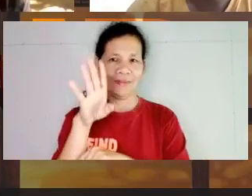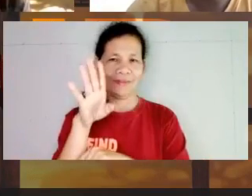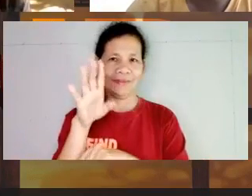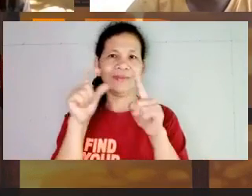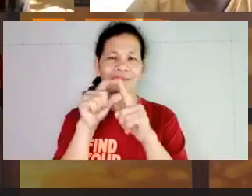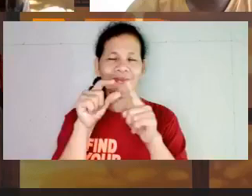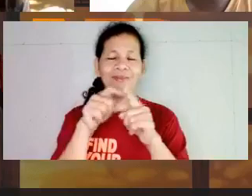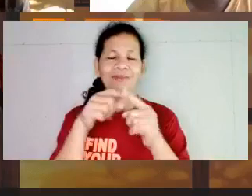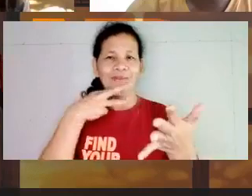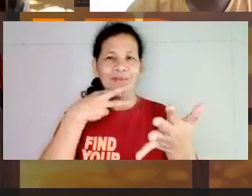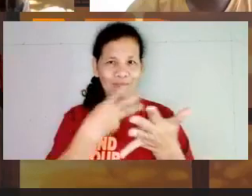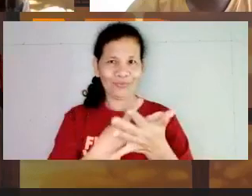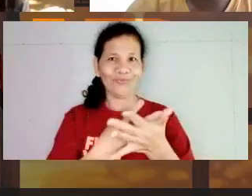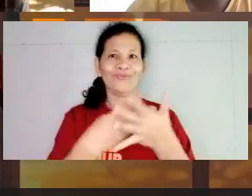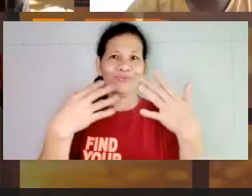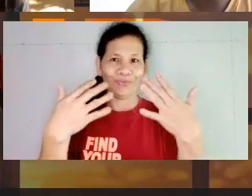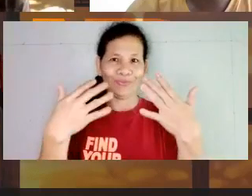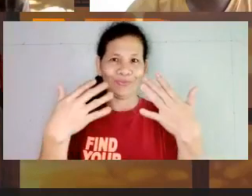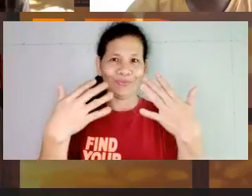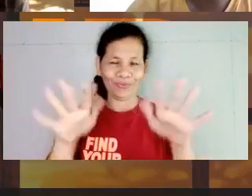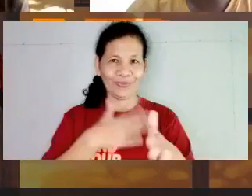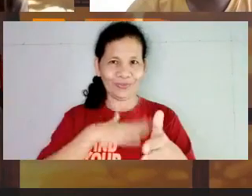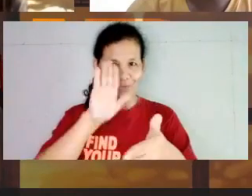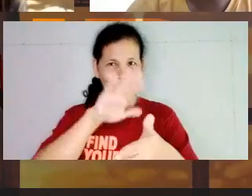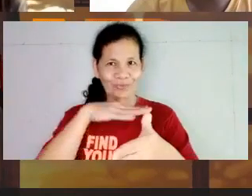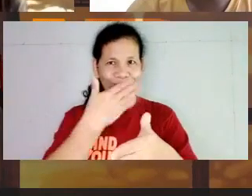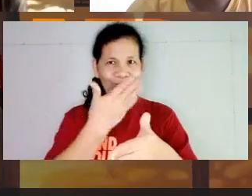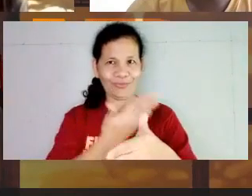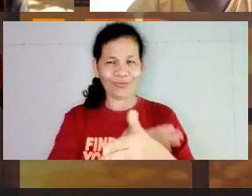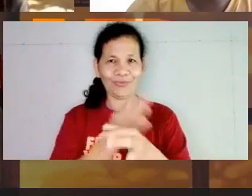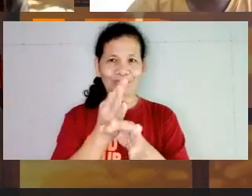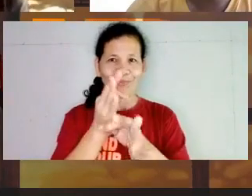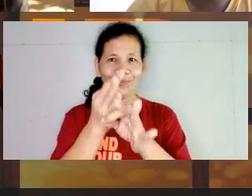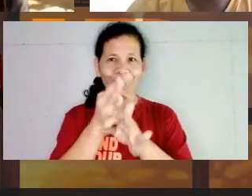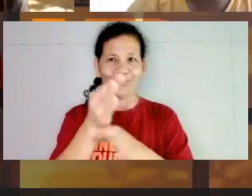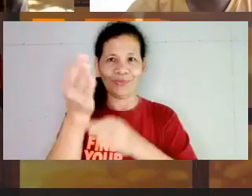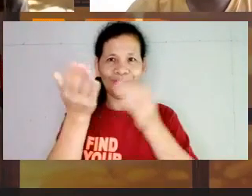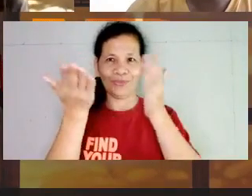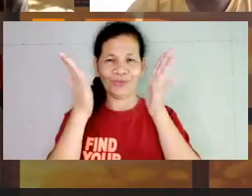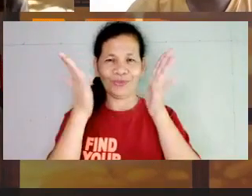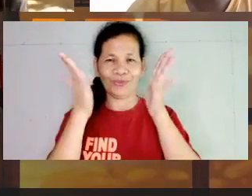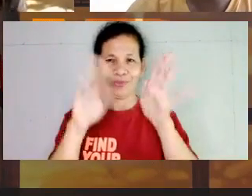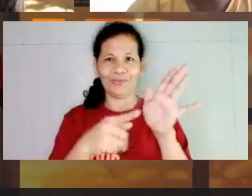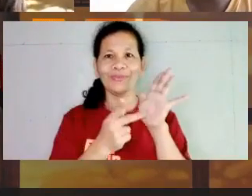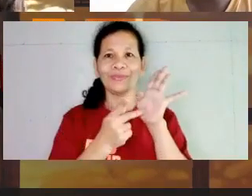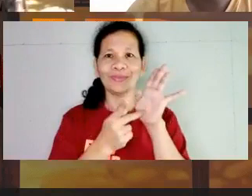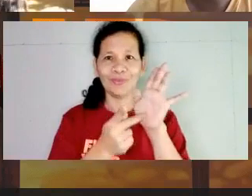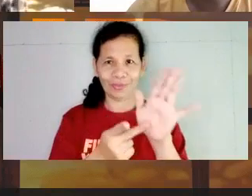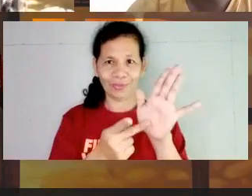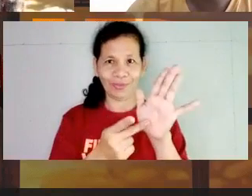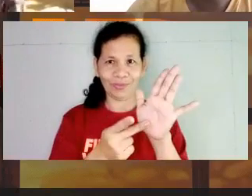done, my child and faithful servant. Pagpapatunay lang po na